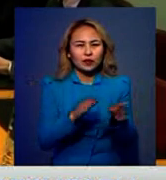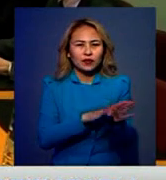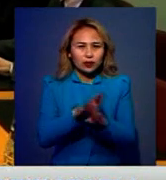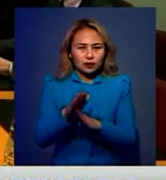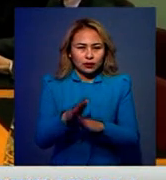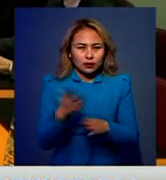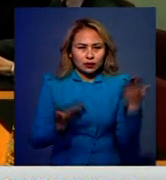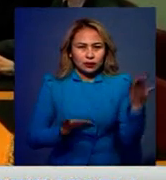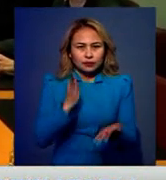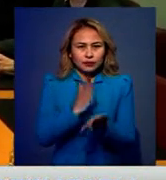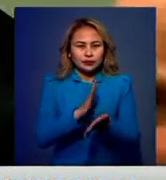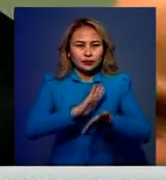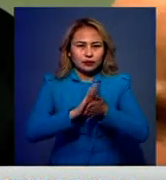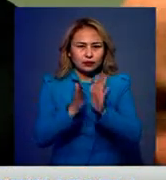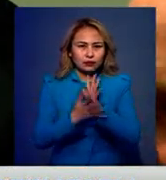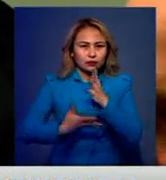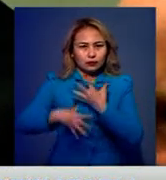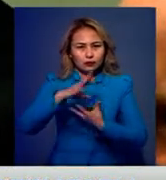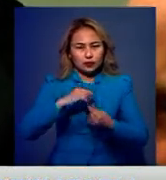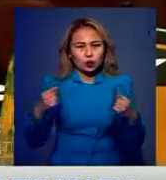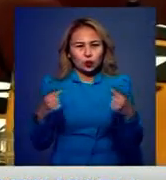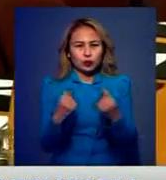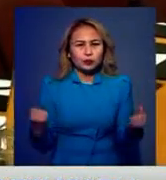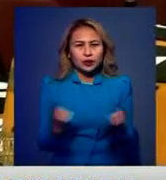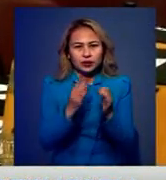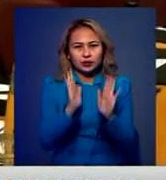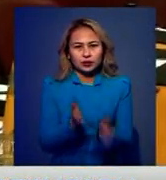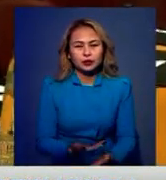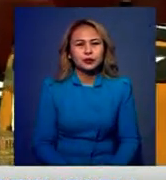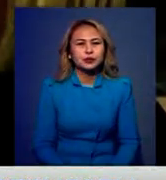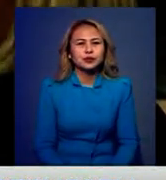жатса, ядролық келісім барынша қолдайтынын айтты.